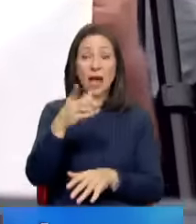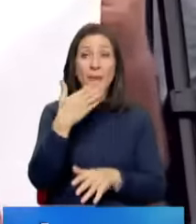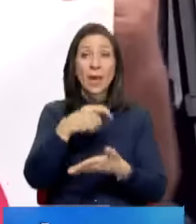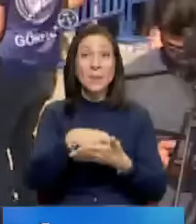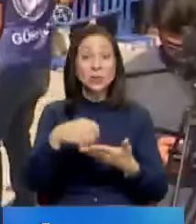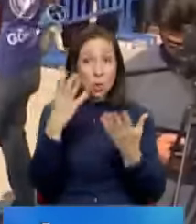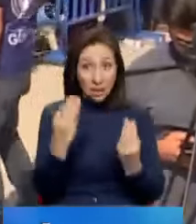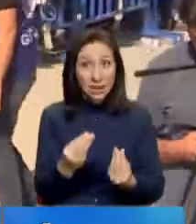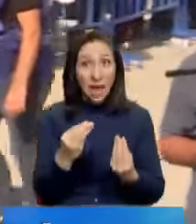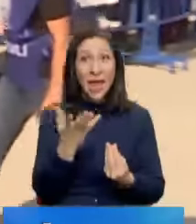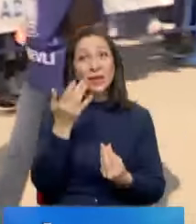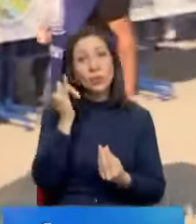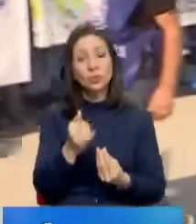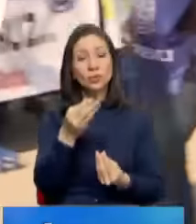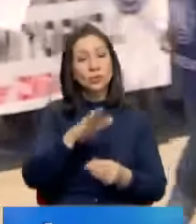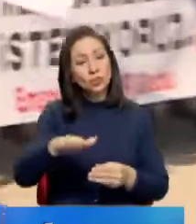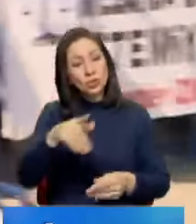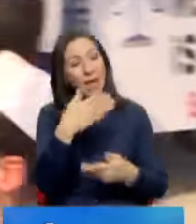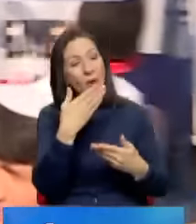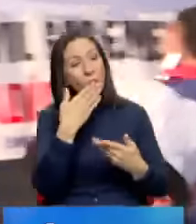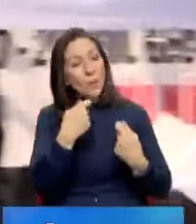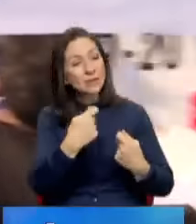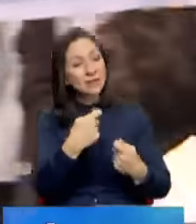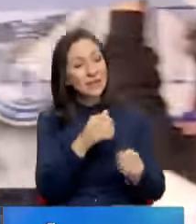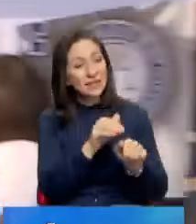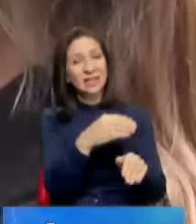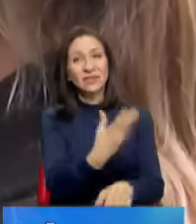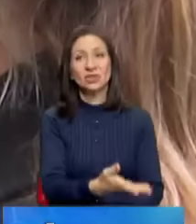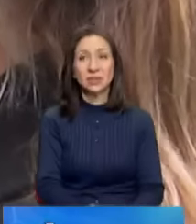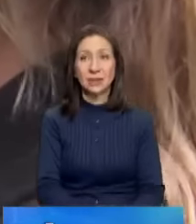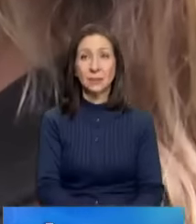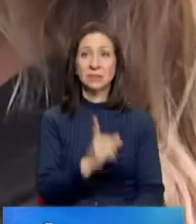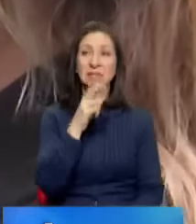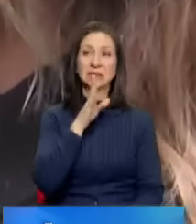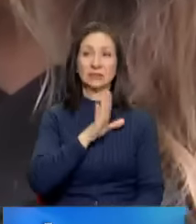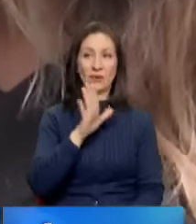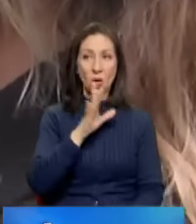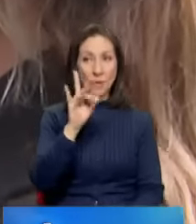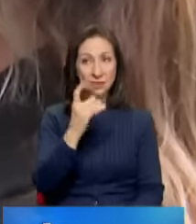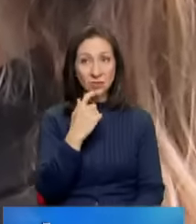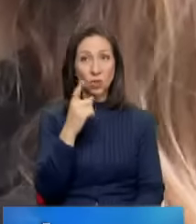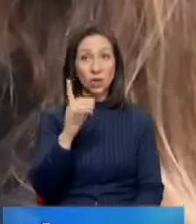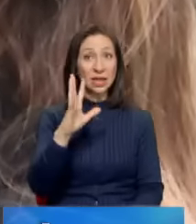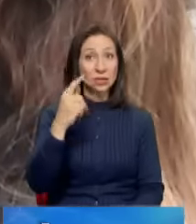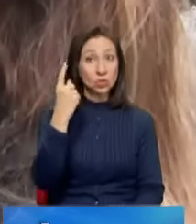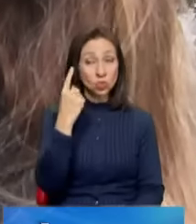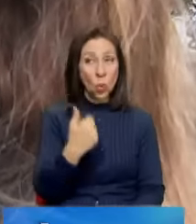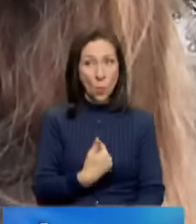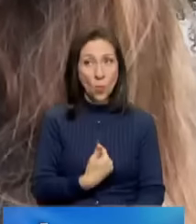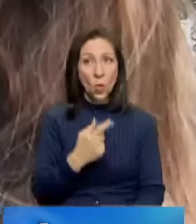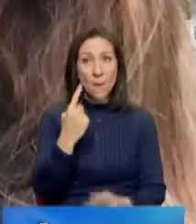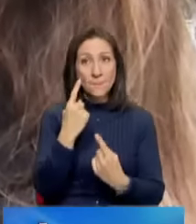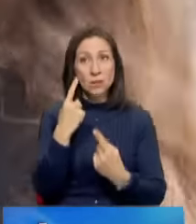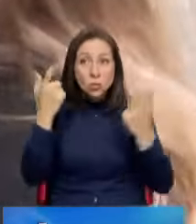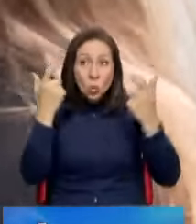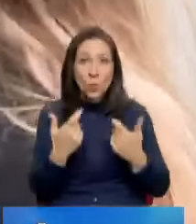Emekli maaşı olsaydı en azından çocuğunun eğitim masrafına katkısı olacaktı. Bir kızım var 15 yaşında. Tabii onun geleceğini düşünüyorum. Ona da